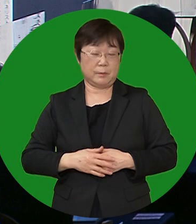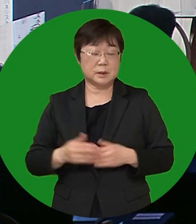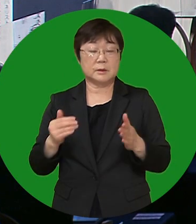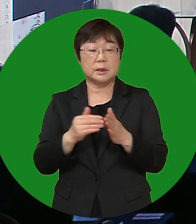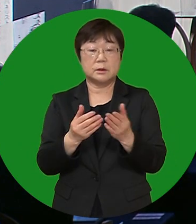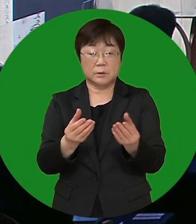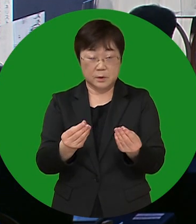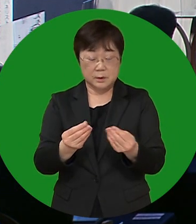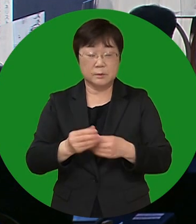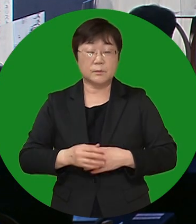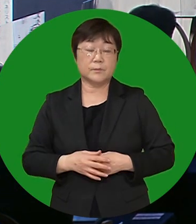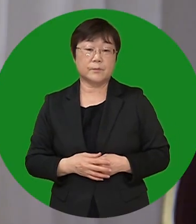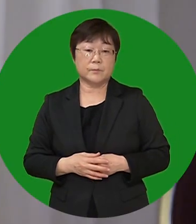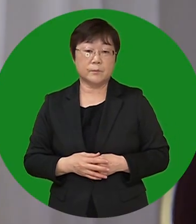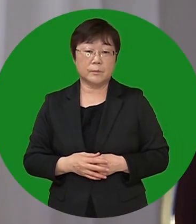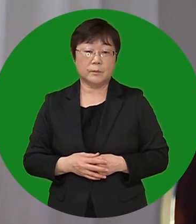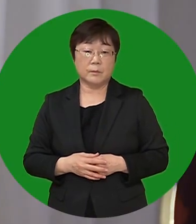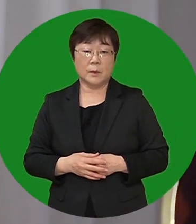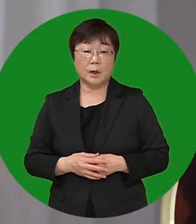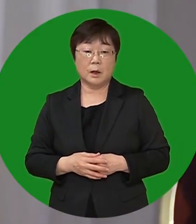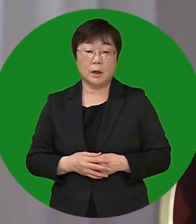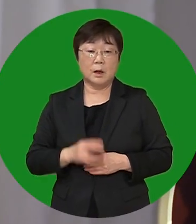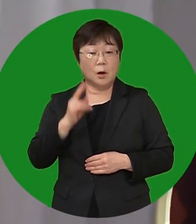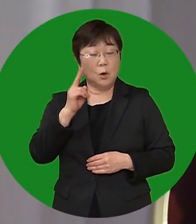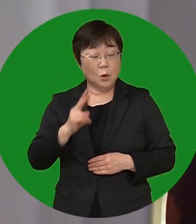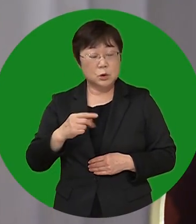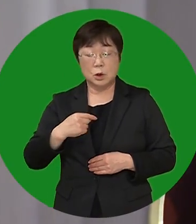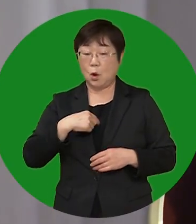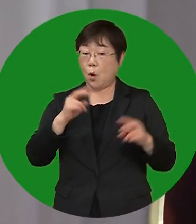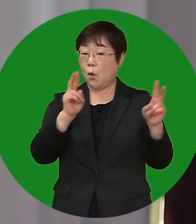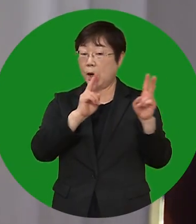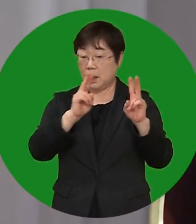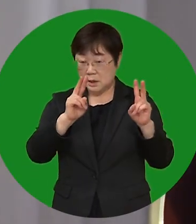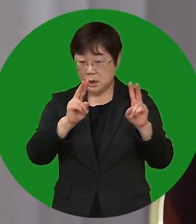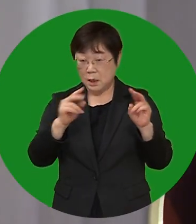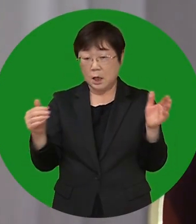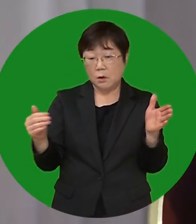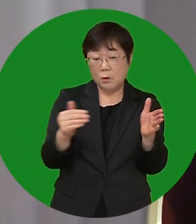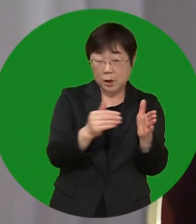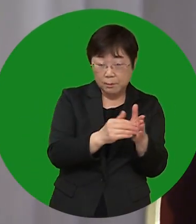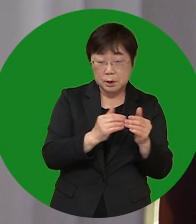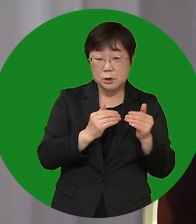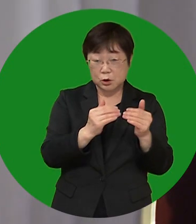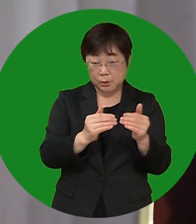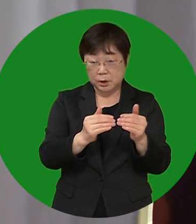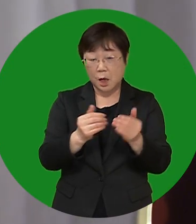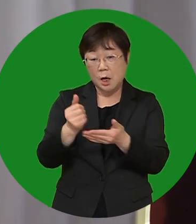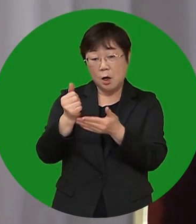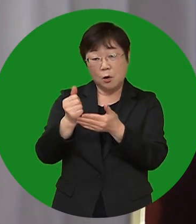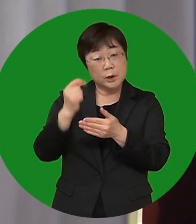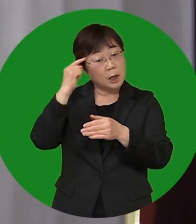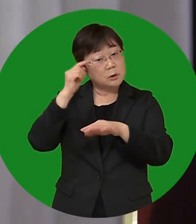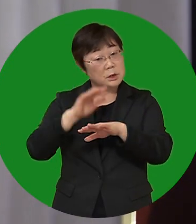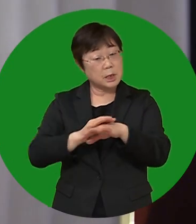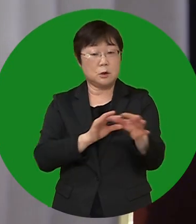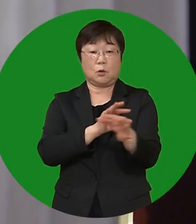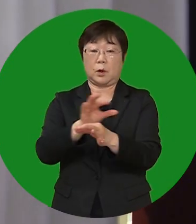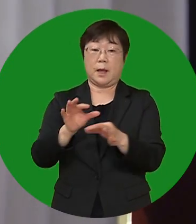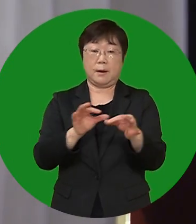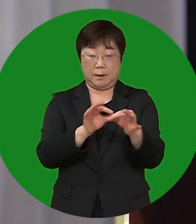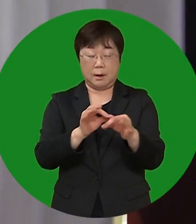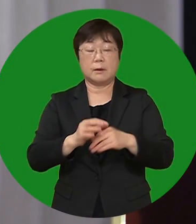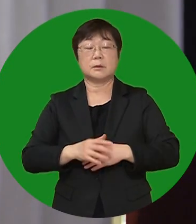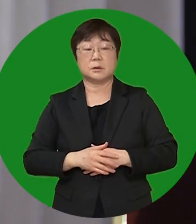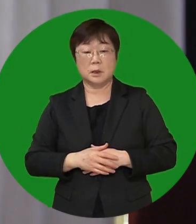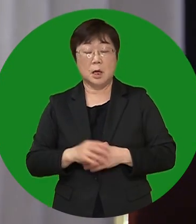以上ですおそらくあの我が社がですね長年進めてきたものを顧客視点での経営がです